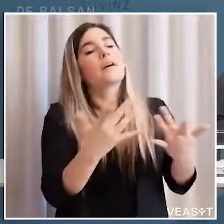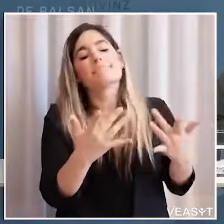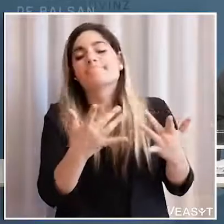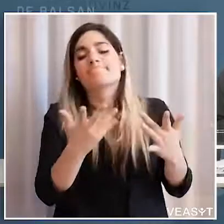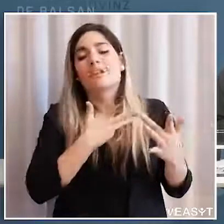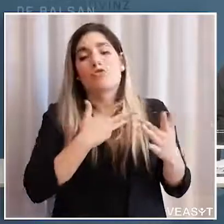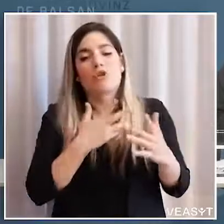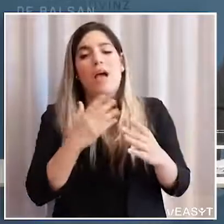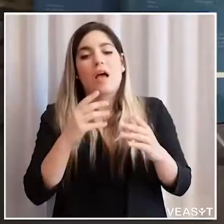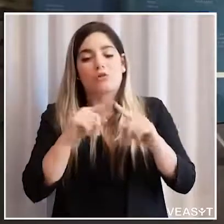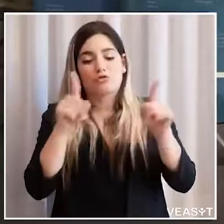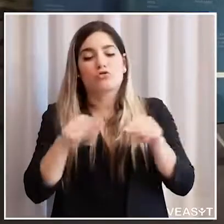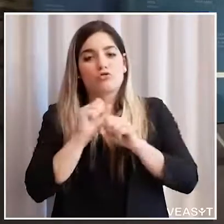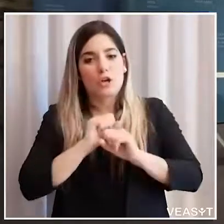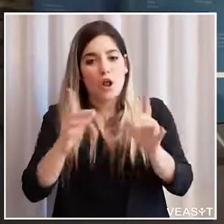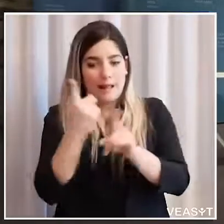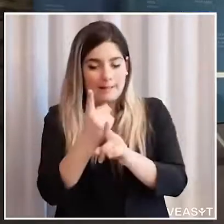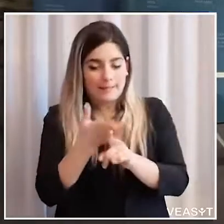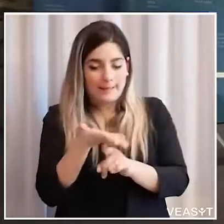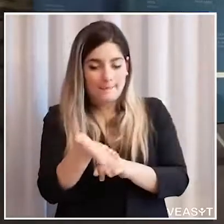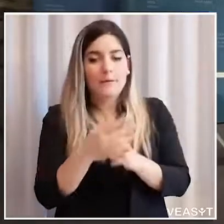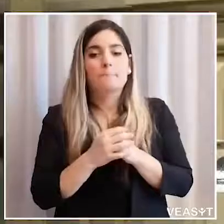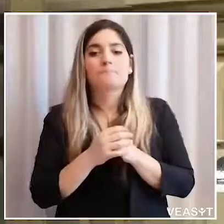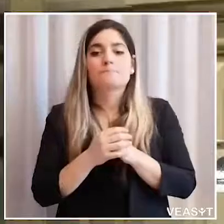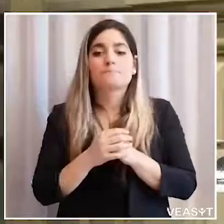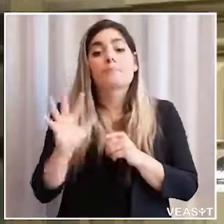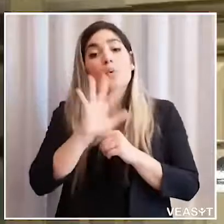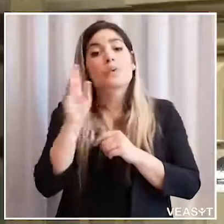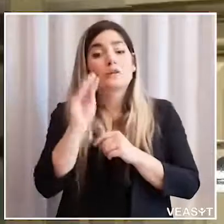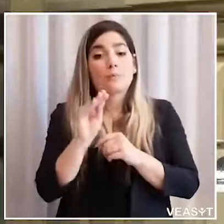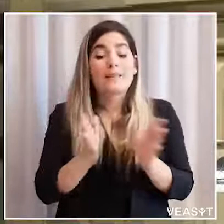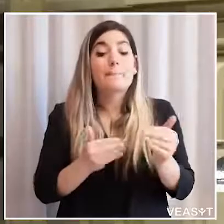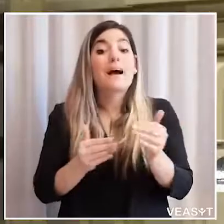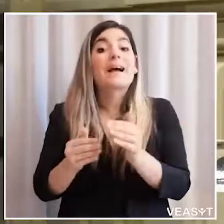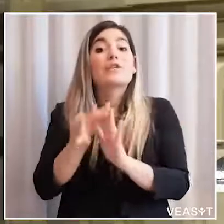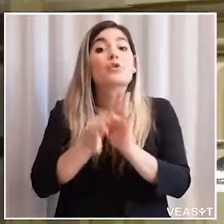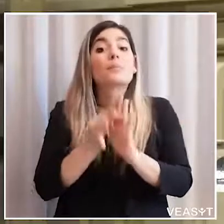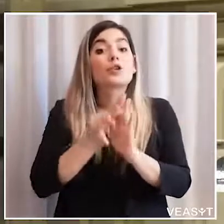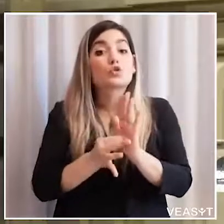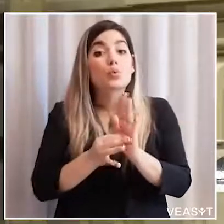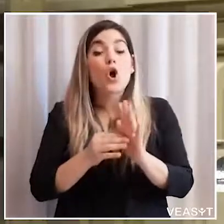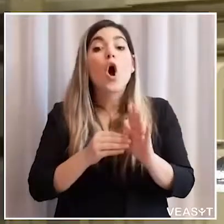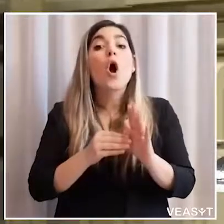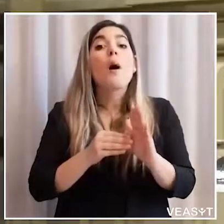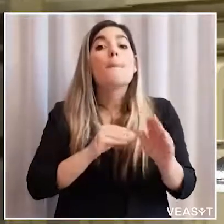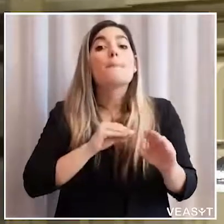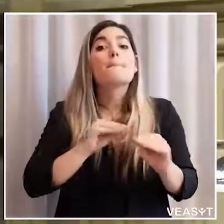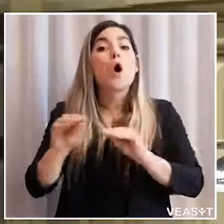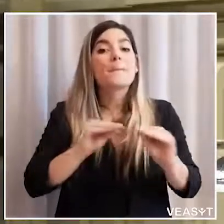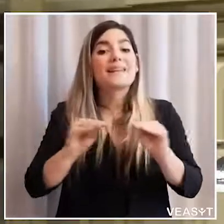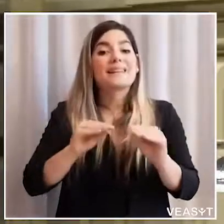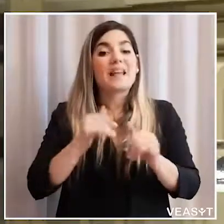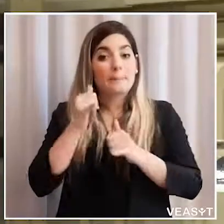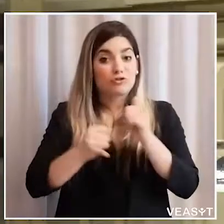trova in montagna altro tema chiedono quando entrerà in vigore il pacchetto di misure a favore della mobilità con la